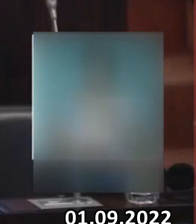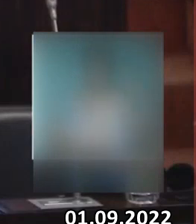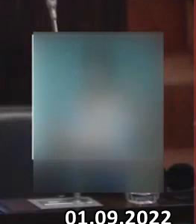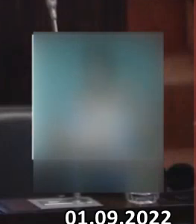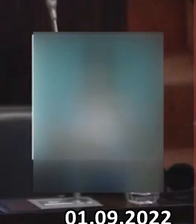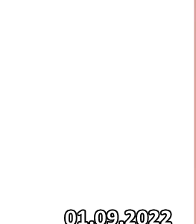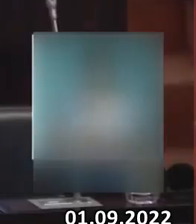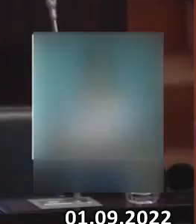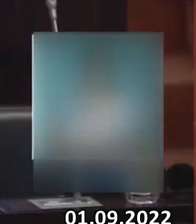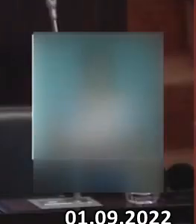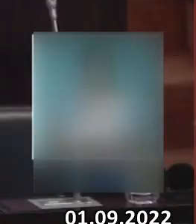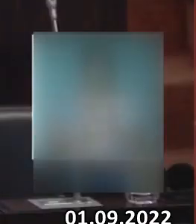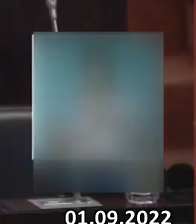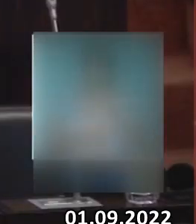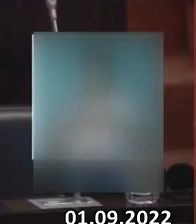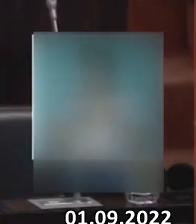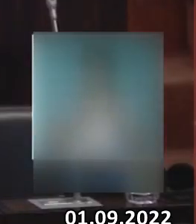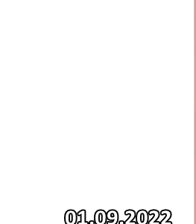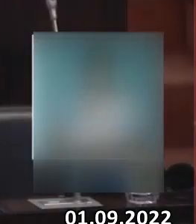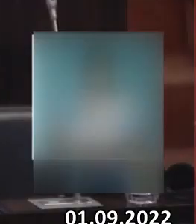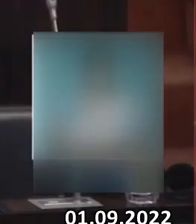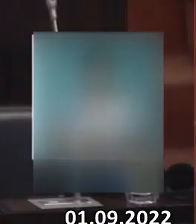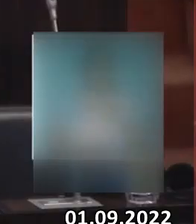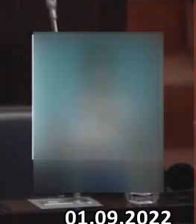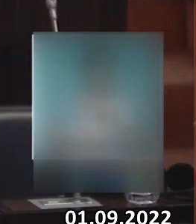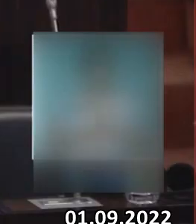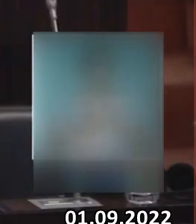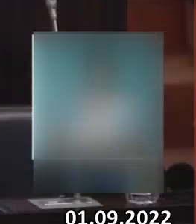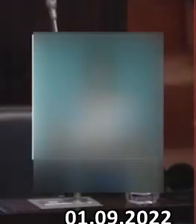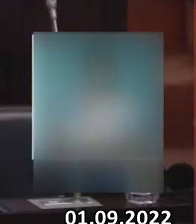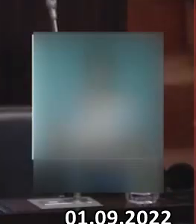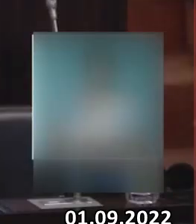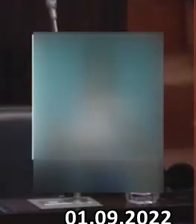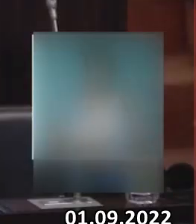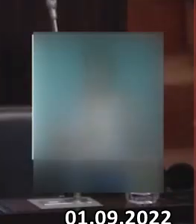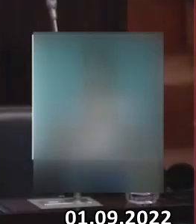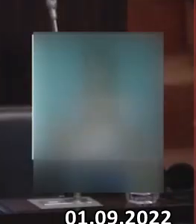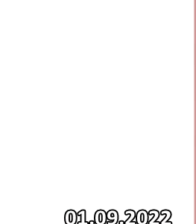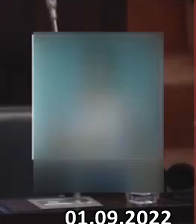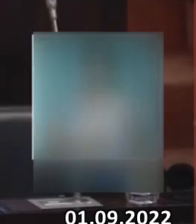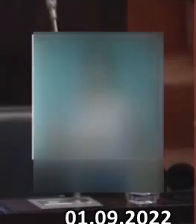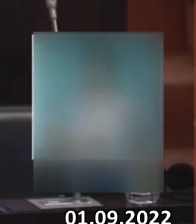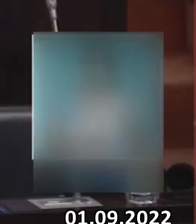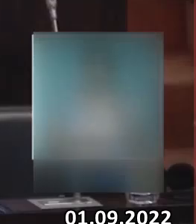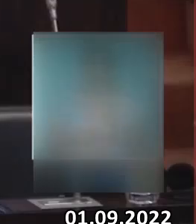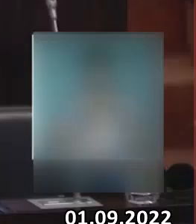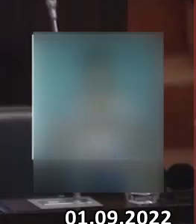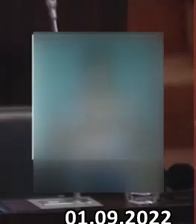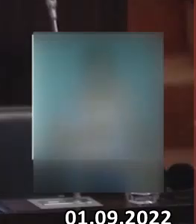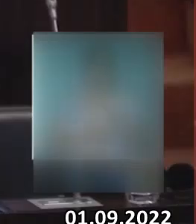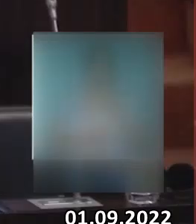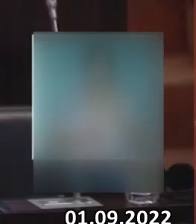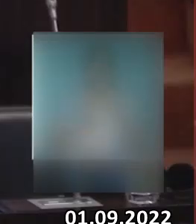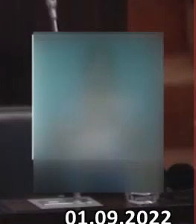මහා බැංකුව අධිපතිතුමා පාර්ලිමේන්තුවට ආව දේශනයක් කරන්න. එතුමාගේ කතාවේ කිව්වා එතුමා වැඩ බාර ගන්නකොට මහා බැංකුවේ තිබුණේ